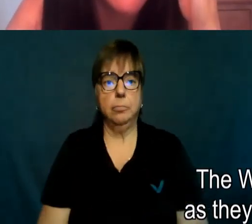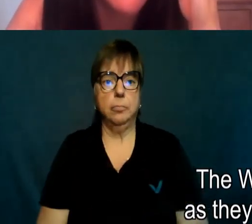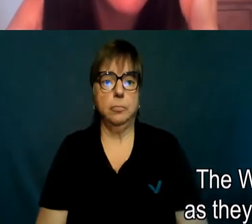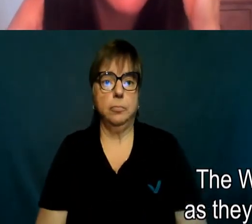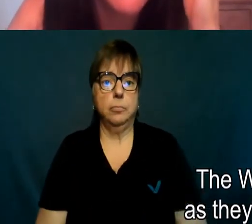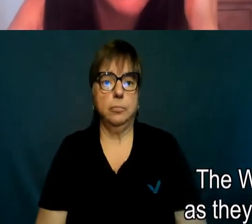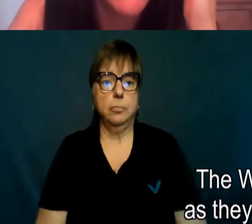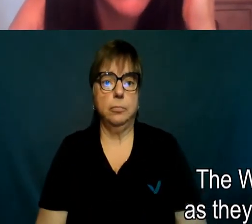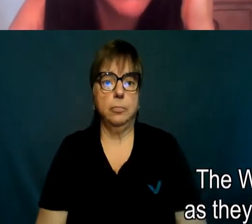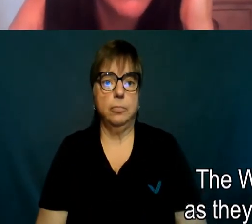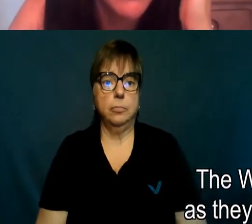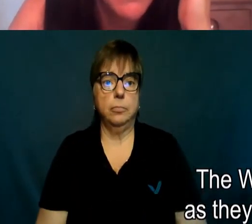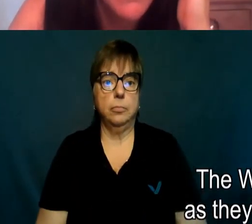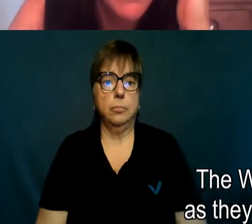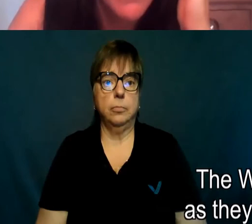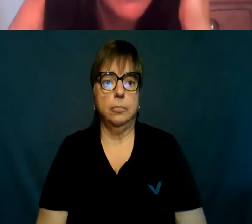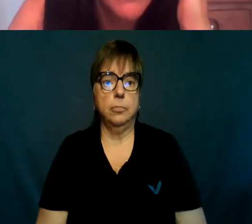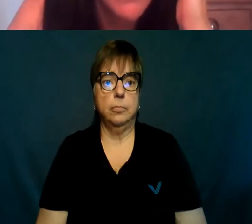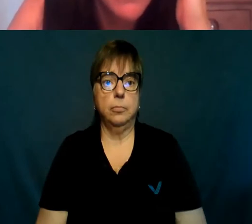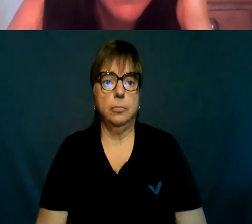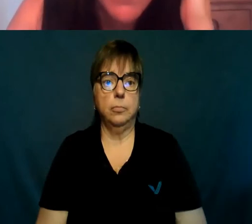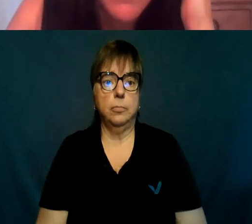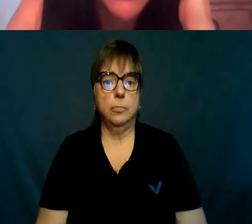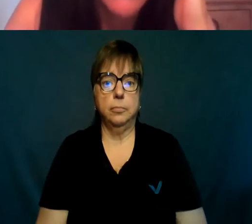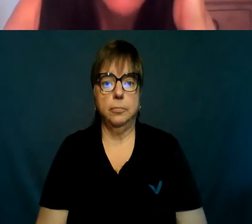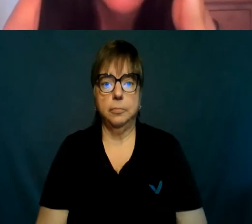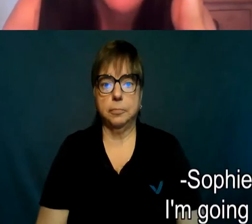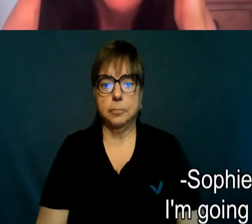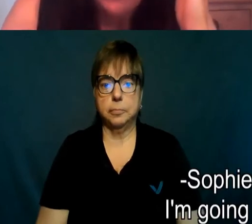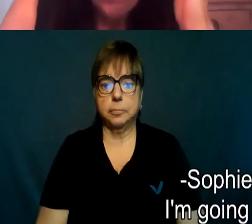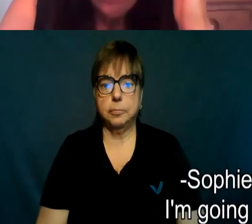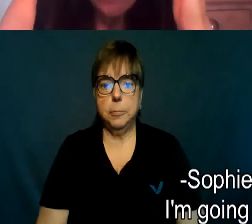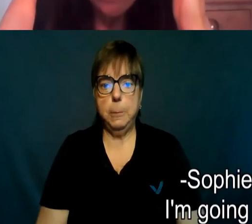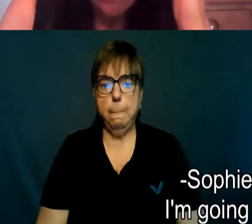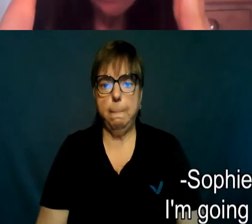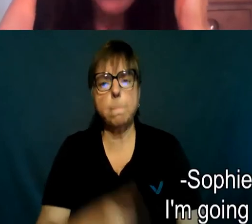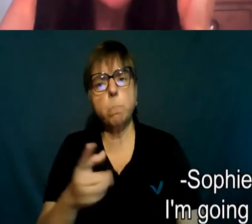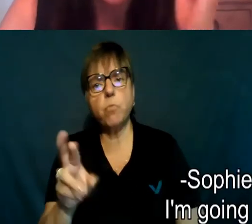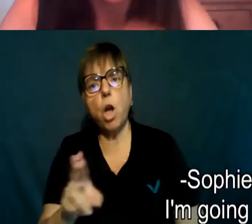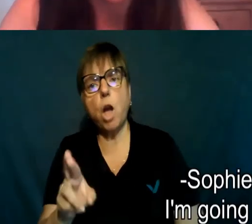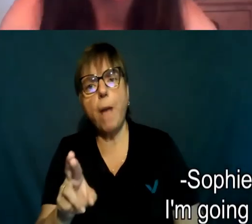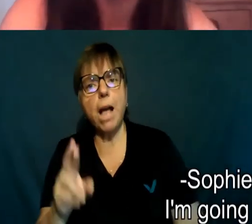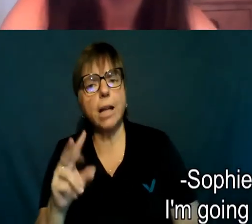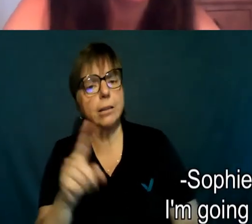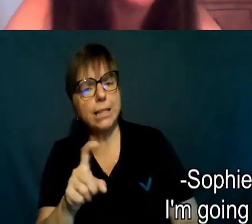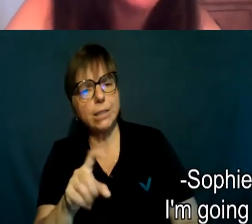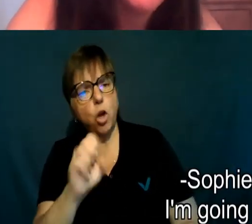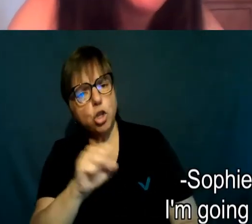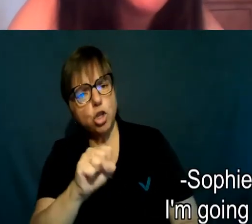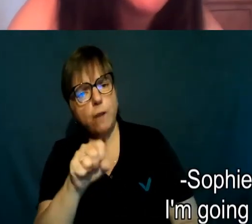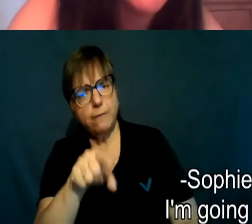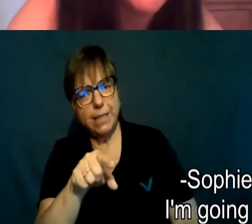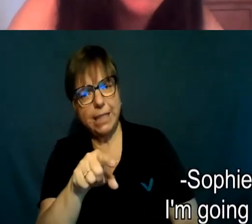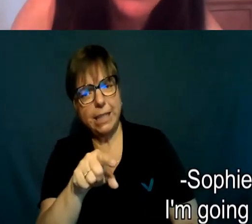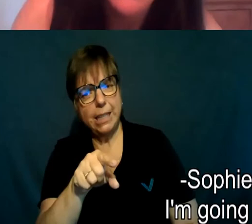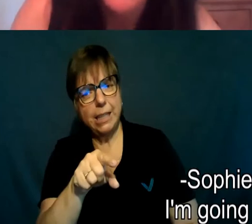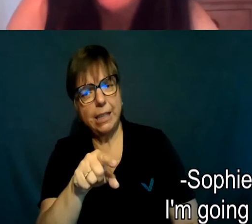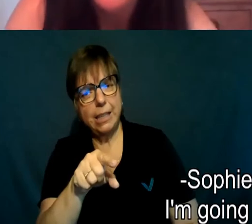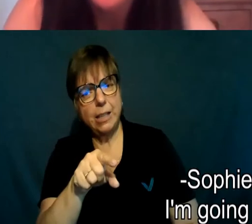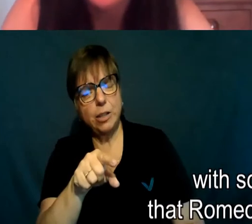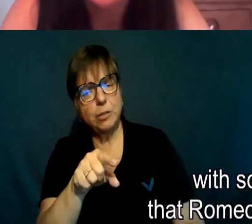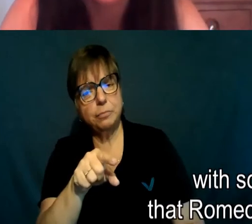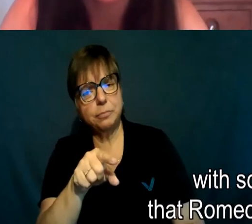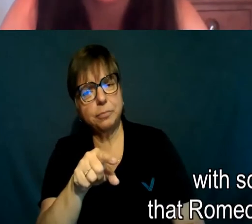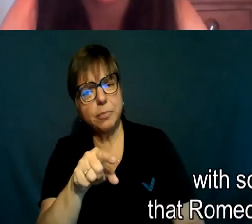se nomment. Sophie Thériault, je vais finir ici avec